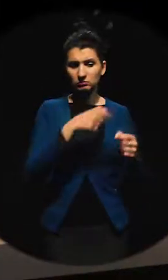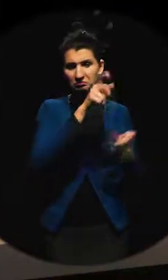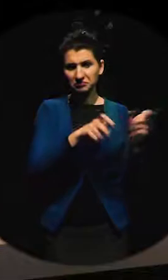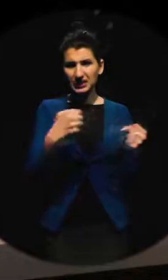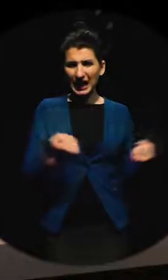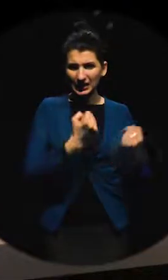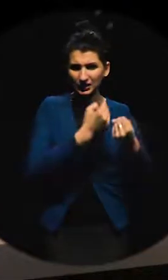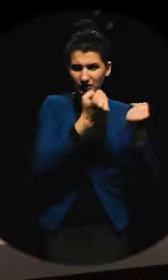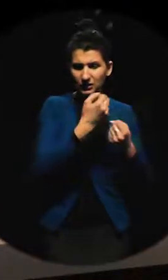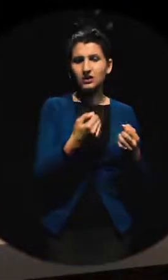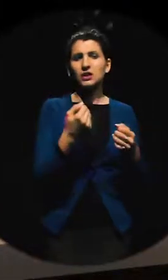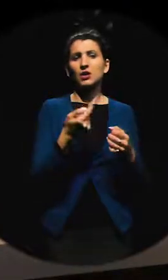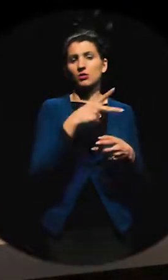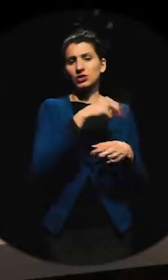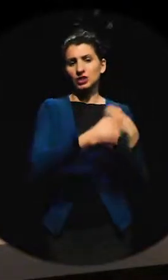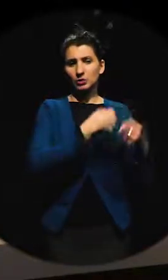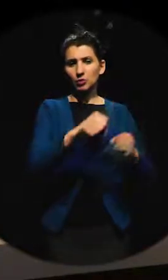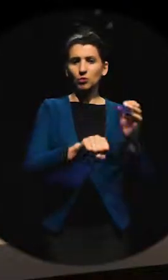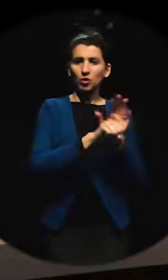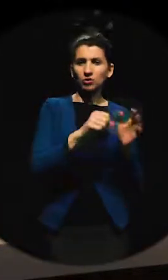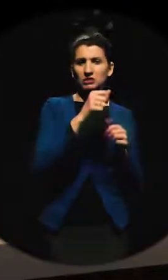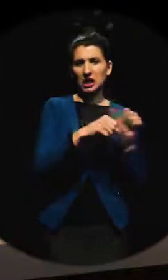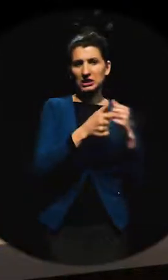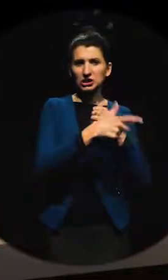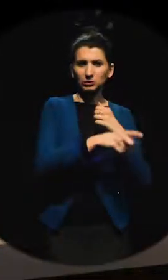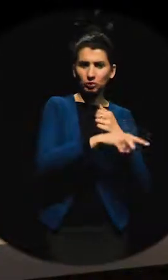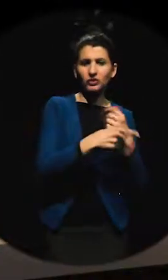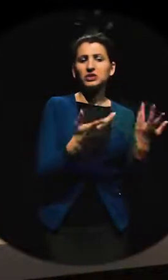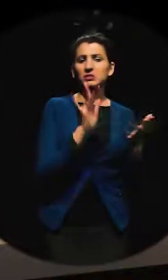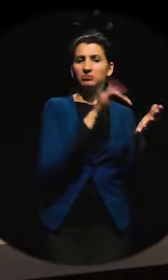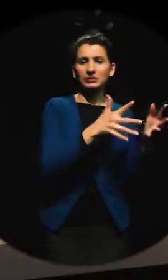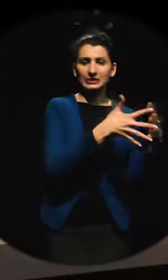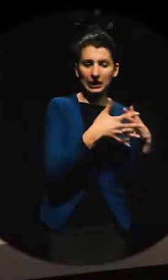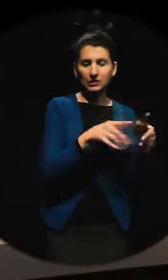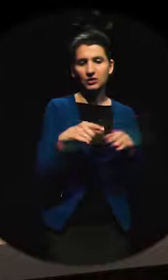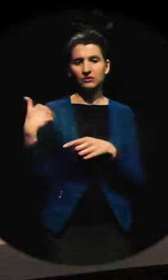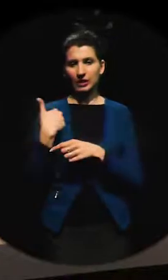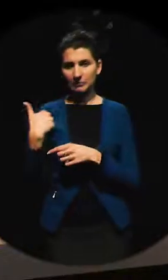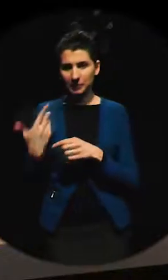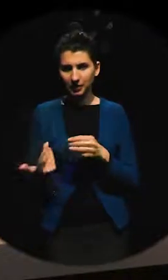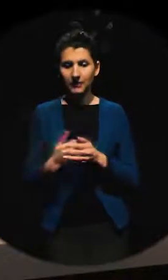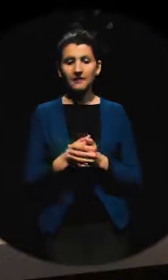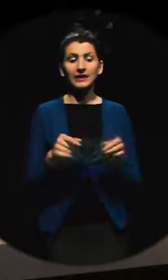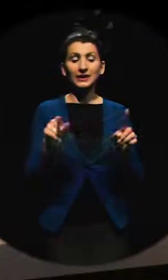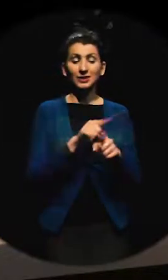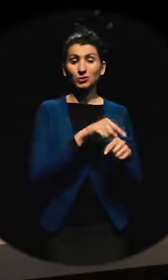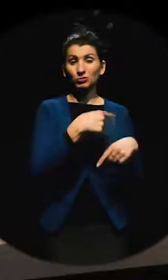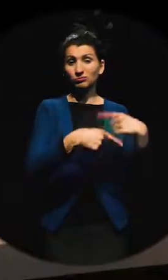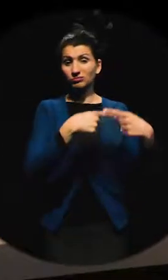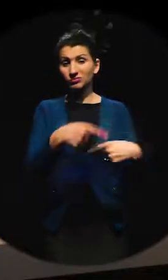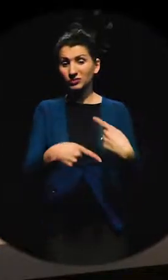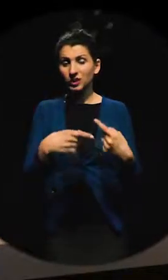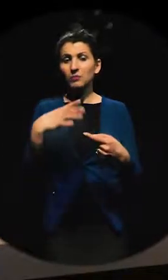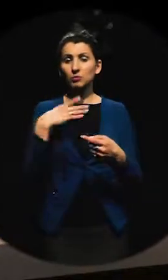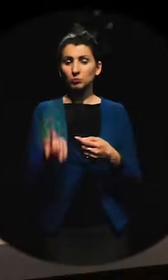działających od lat 70. w Wielkiej Brytanii i w Stanach Zjednoczonych, ale też z tych ruchów wyłonił się bardzo ważny